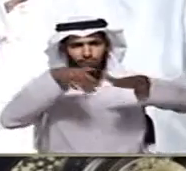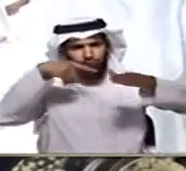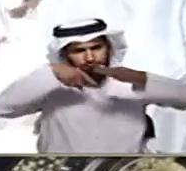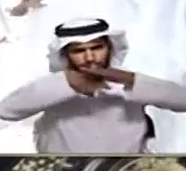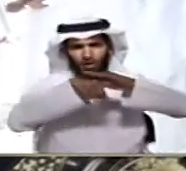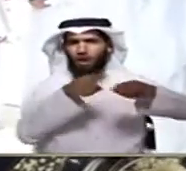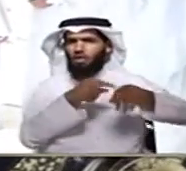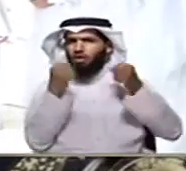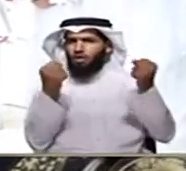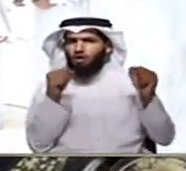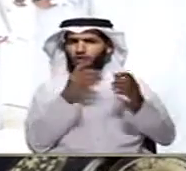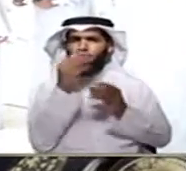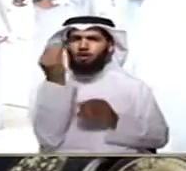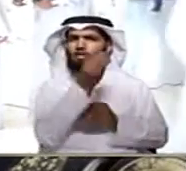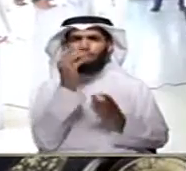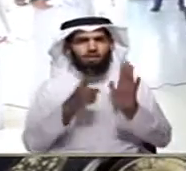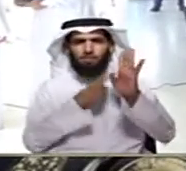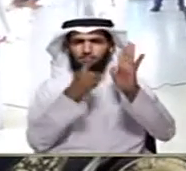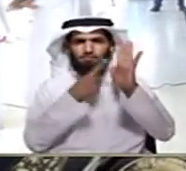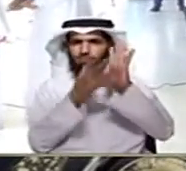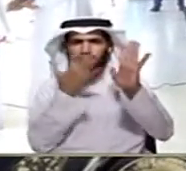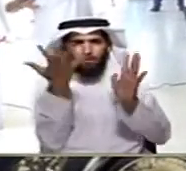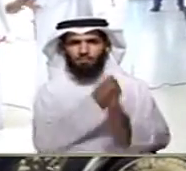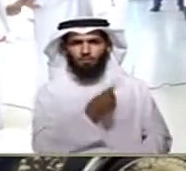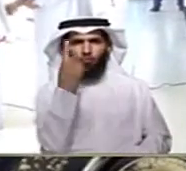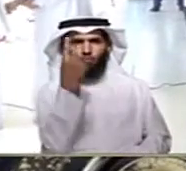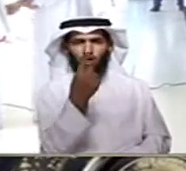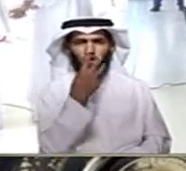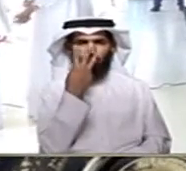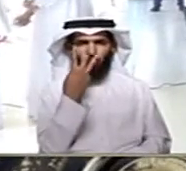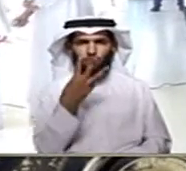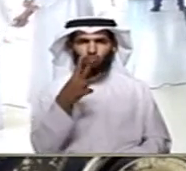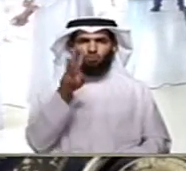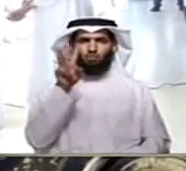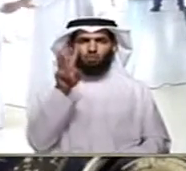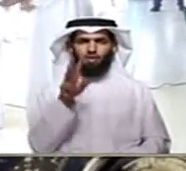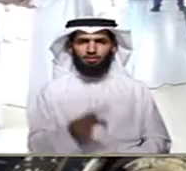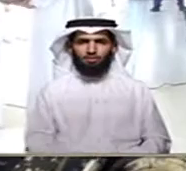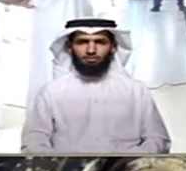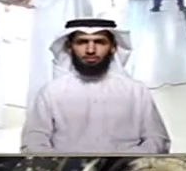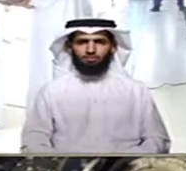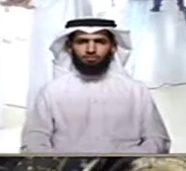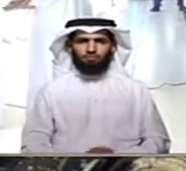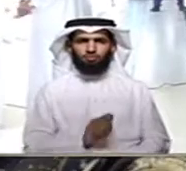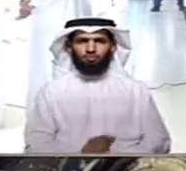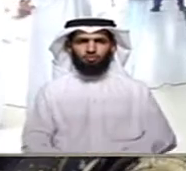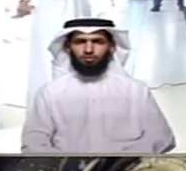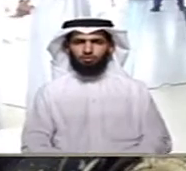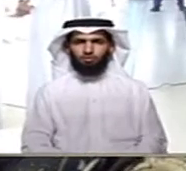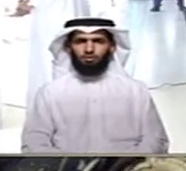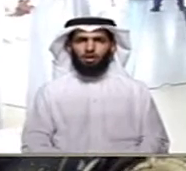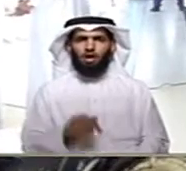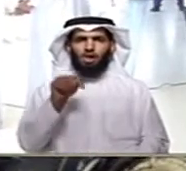31 تعني لنا الكثير، يعني 31 سنة من العطاء، ما افتكر اليوم يعني طالع ب 13 سفينة